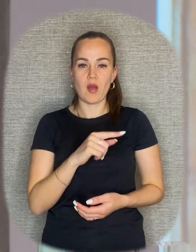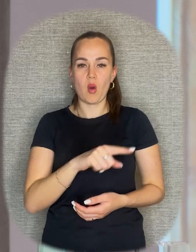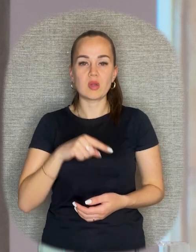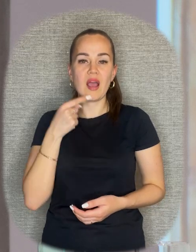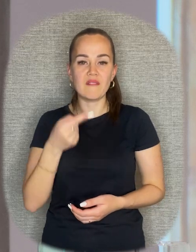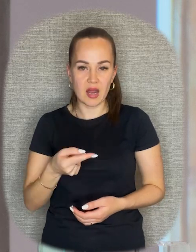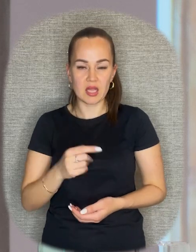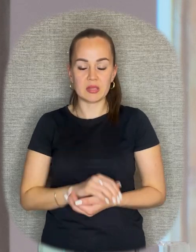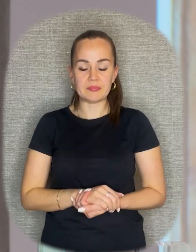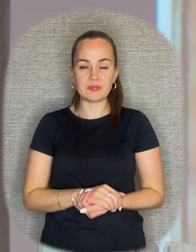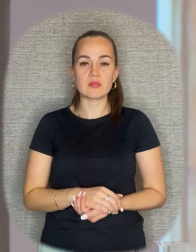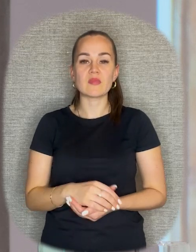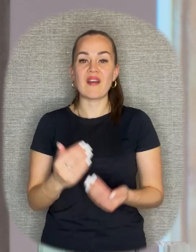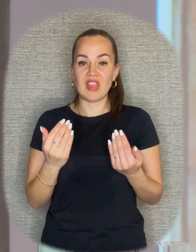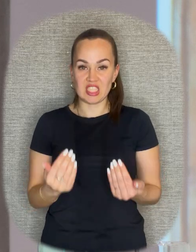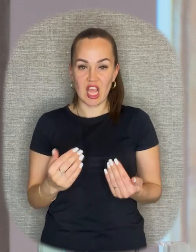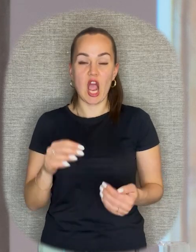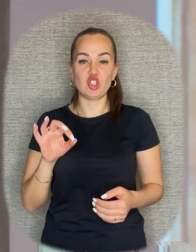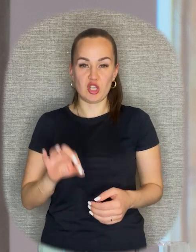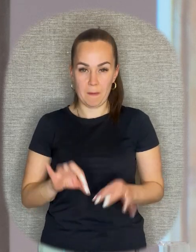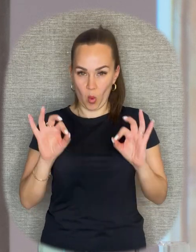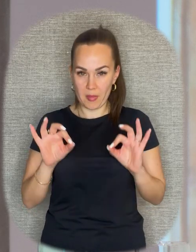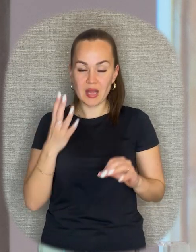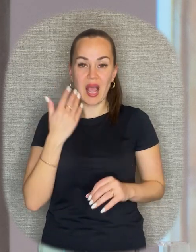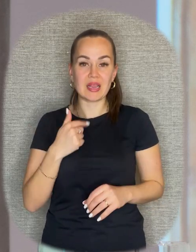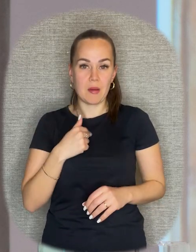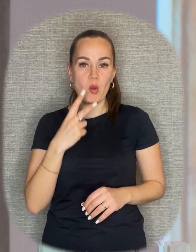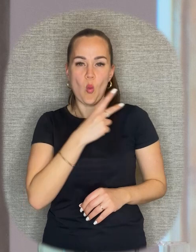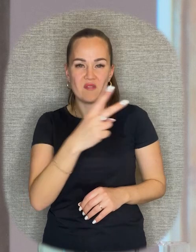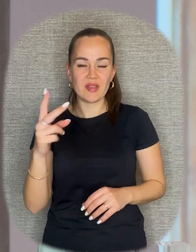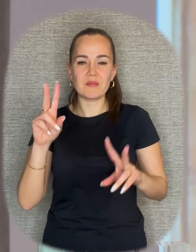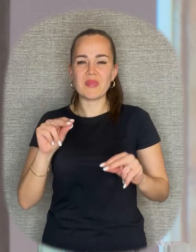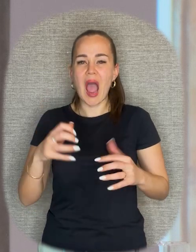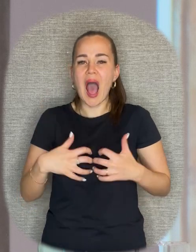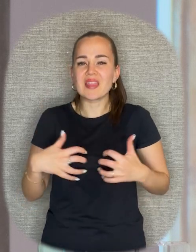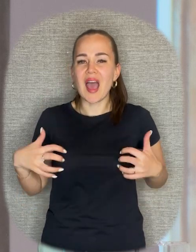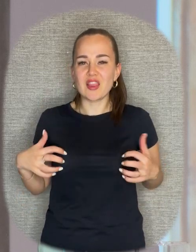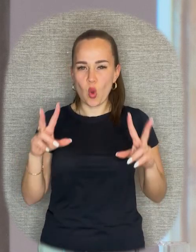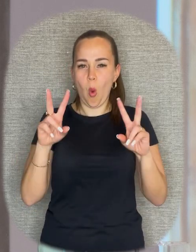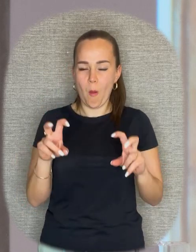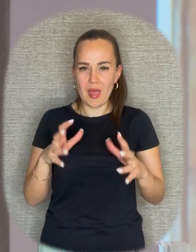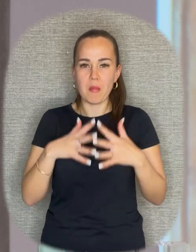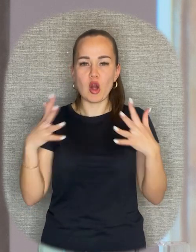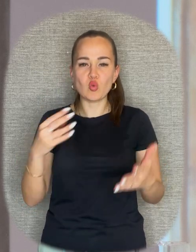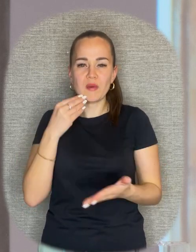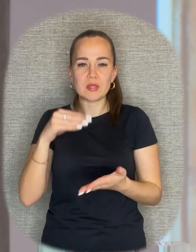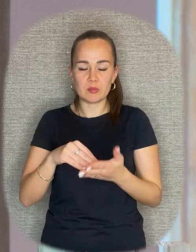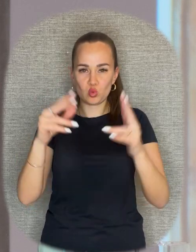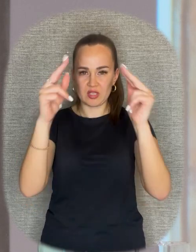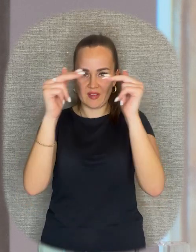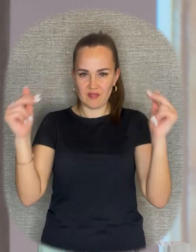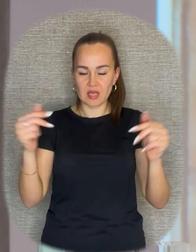Баранова который отмечал в настоящий момент когда мы увидели анатомию разгромлено большого